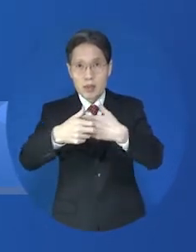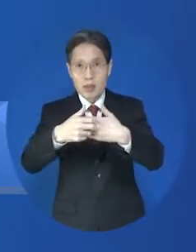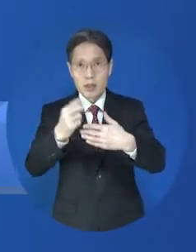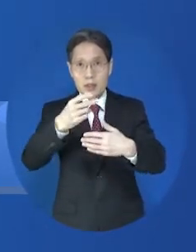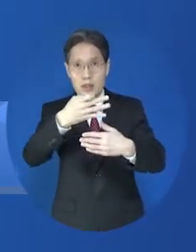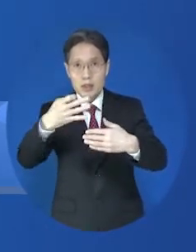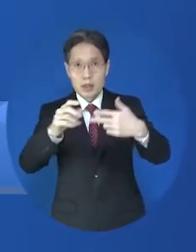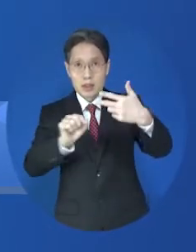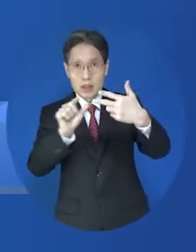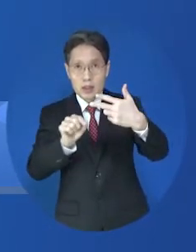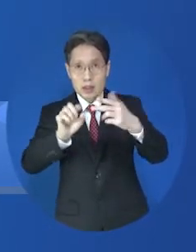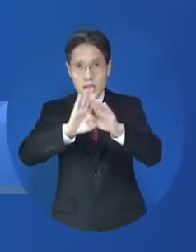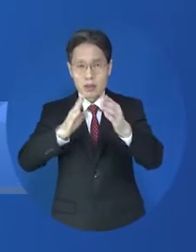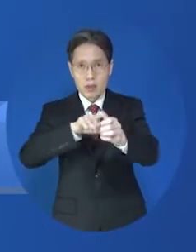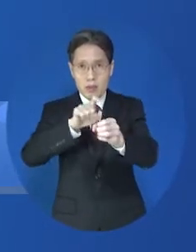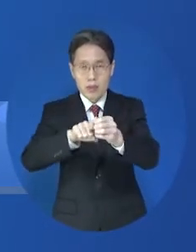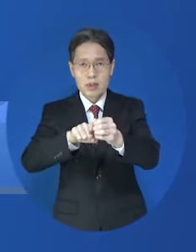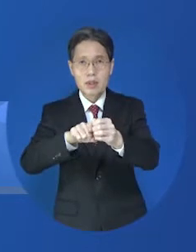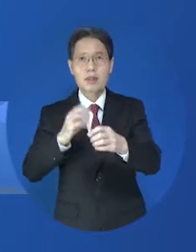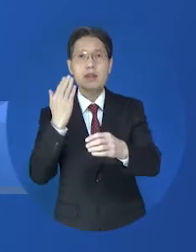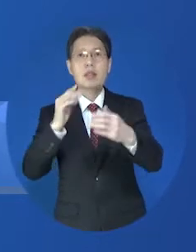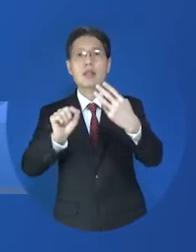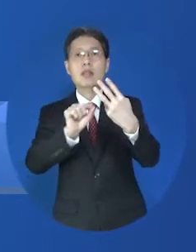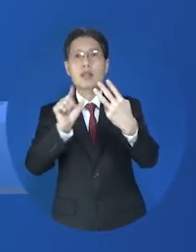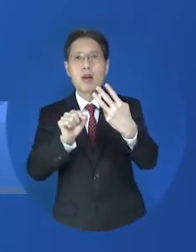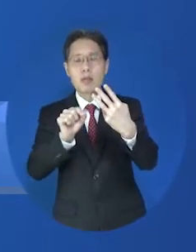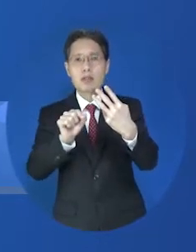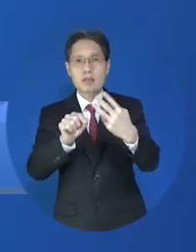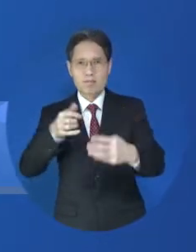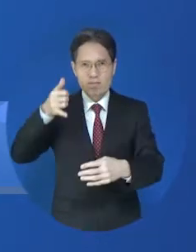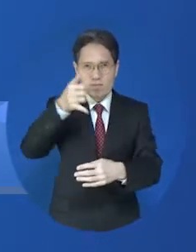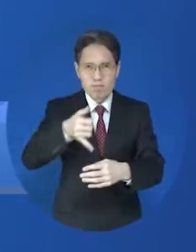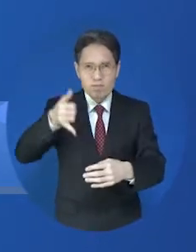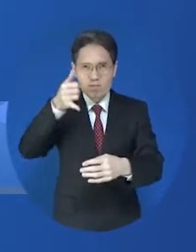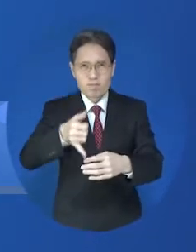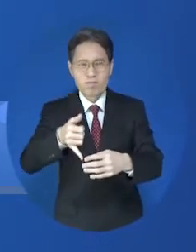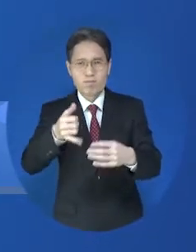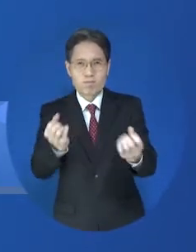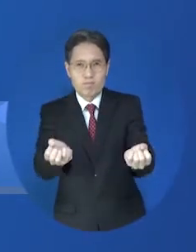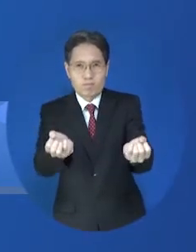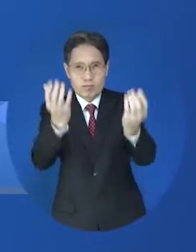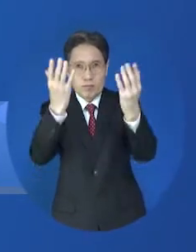지난 3일 성공적인 건립을 기원하는 착공식을 열었습니다